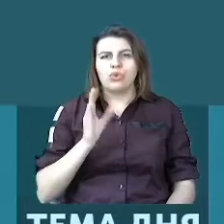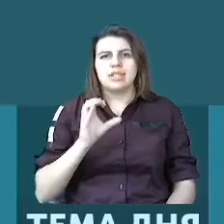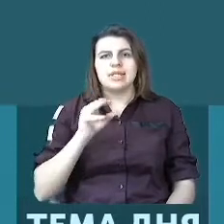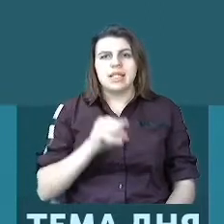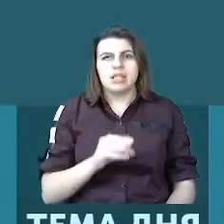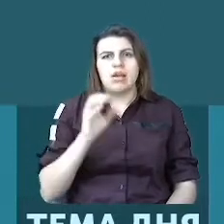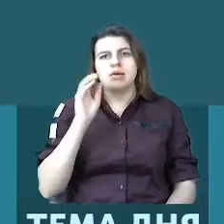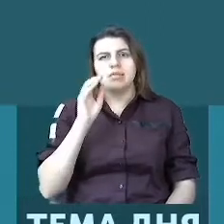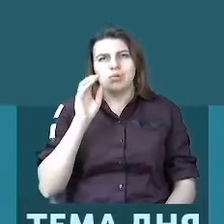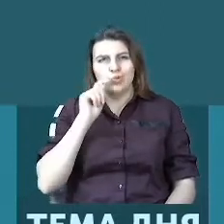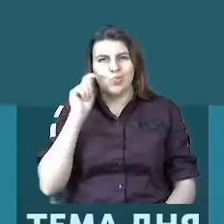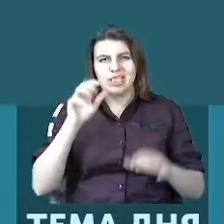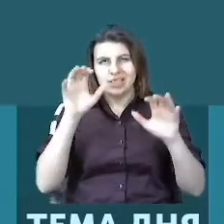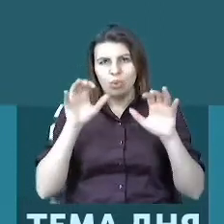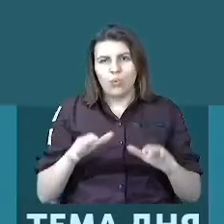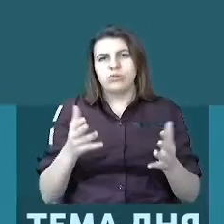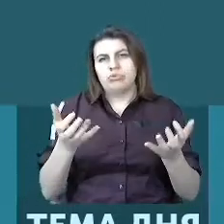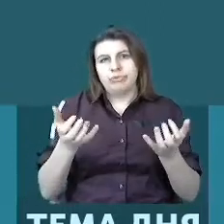вони приймаються, це